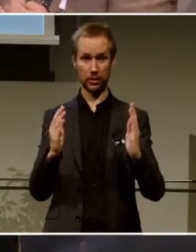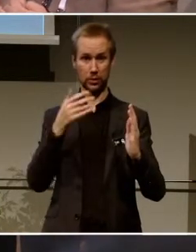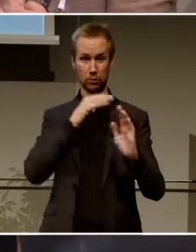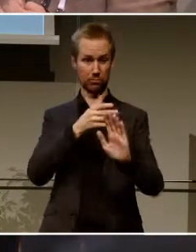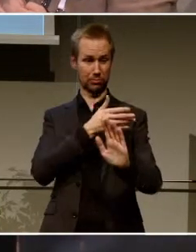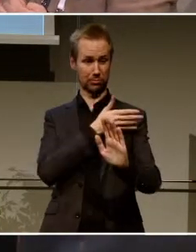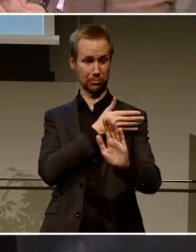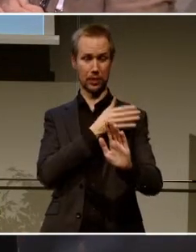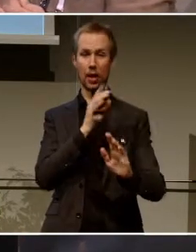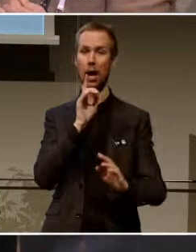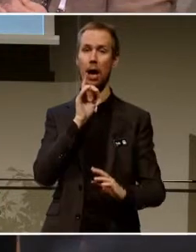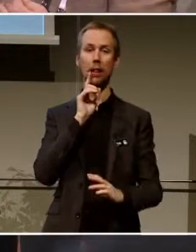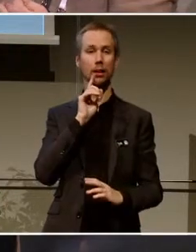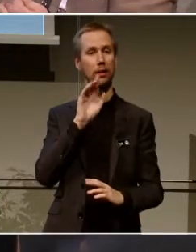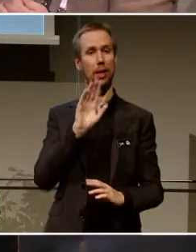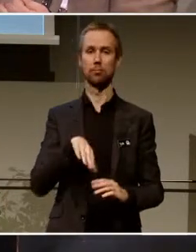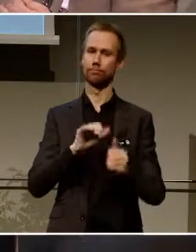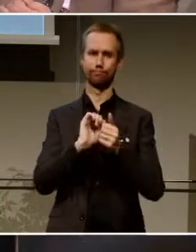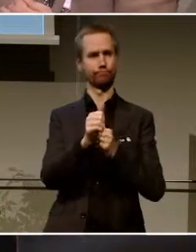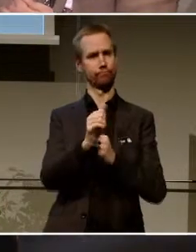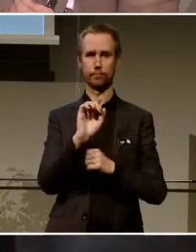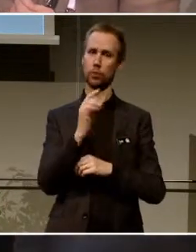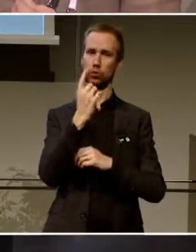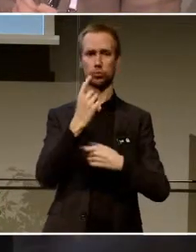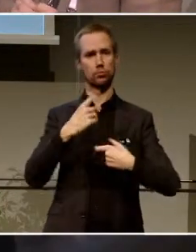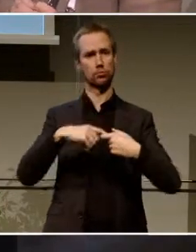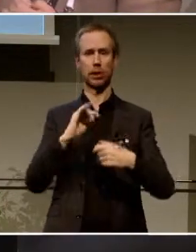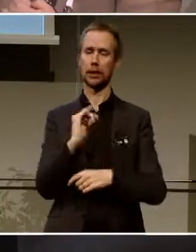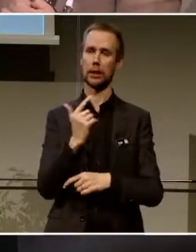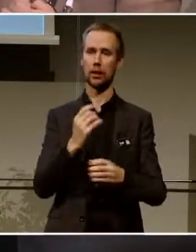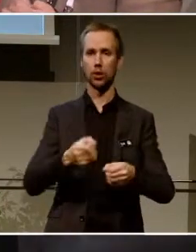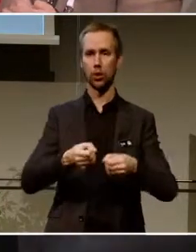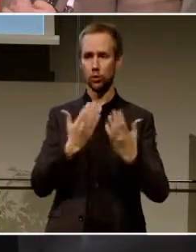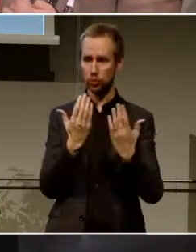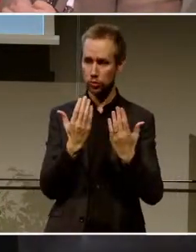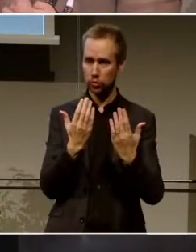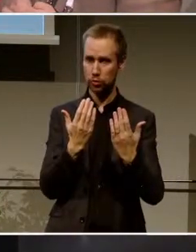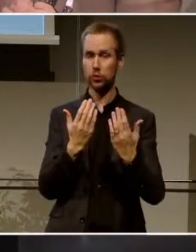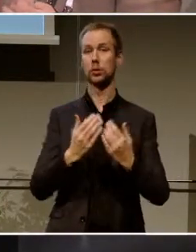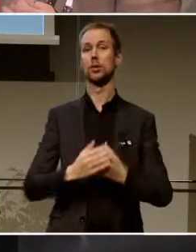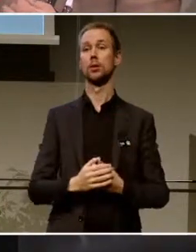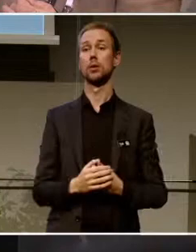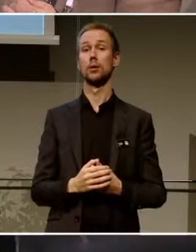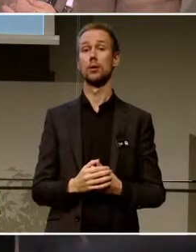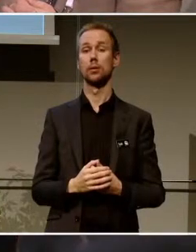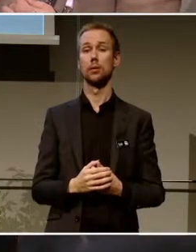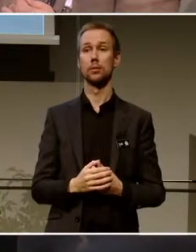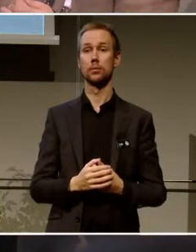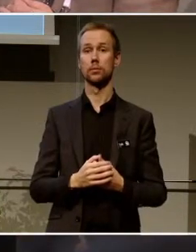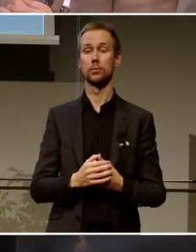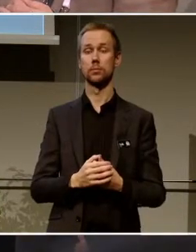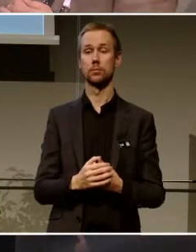framkant med IT-lösningar. Mm. Fast, och det har ju kanske inte, att liksom i skolan av en massa vettiga skäl så har man inte kunnat